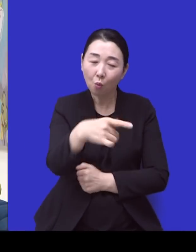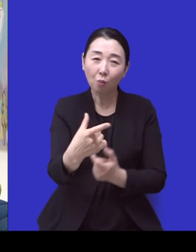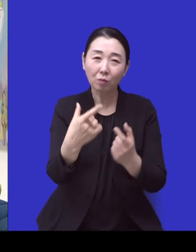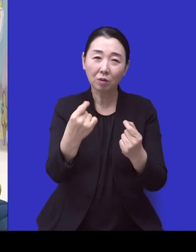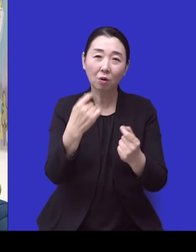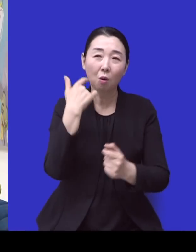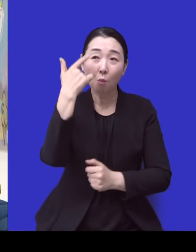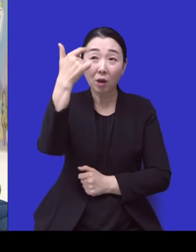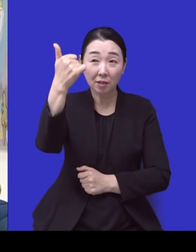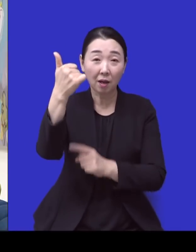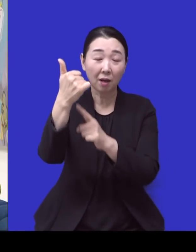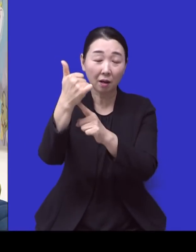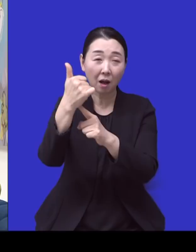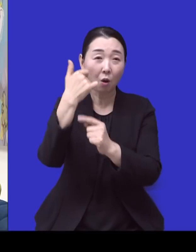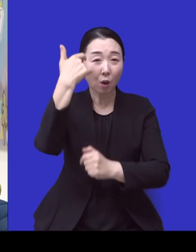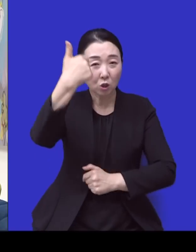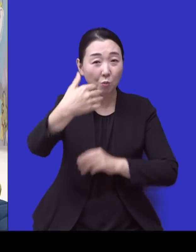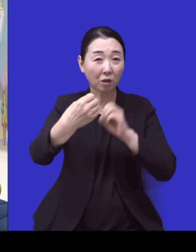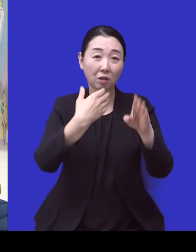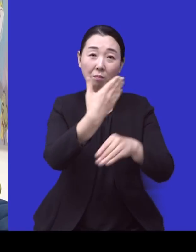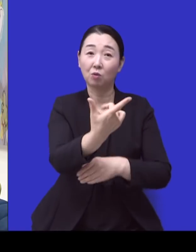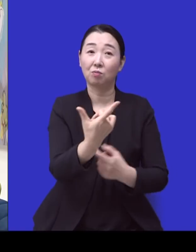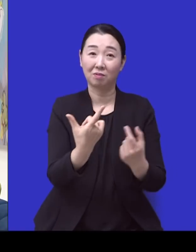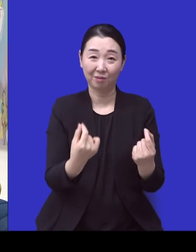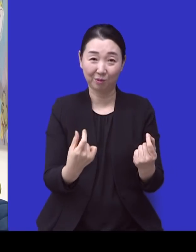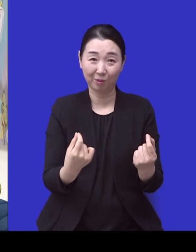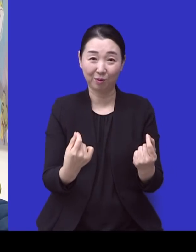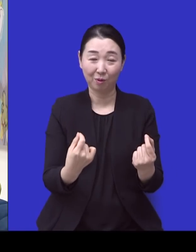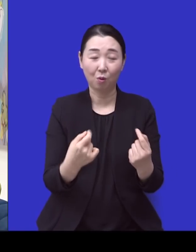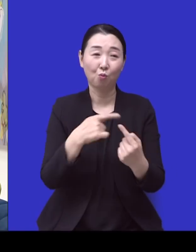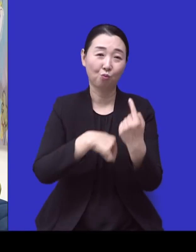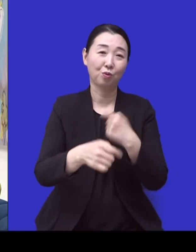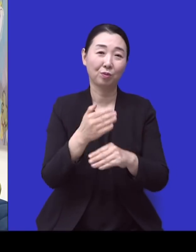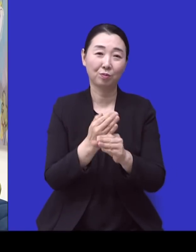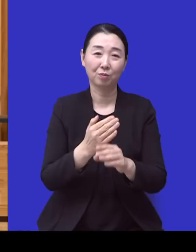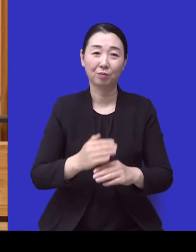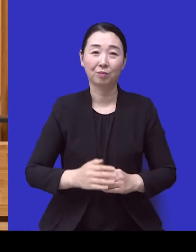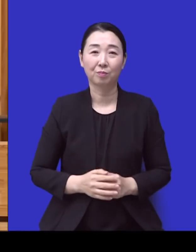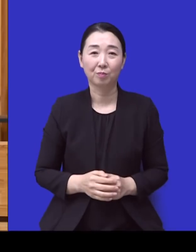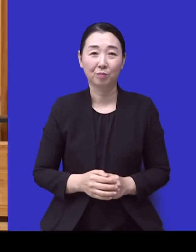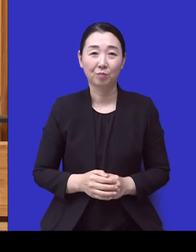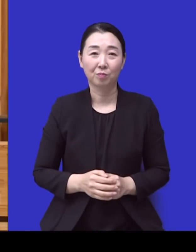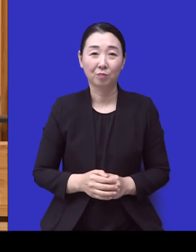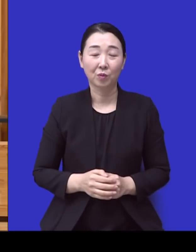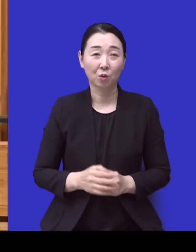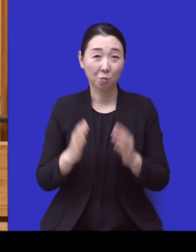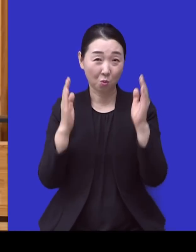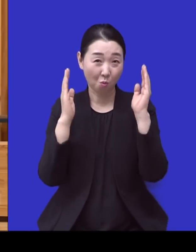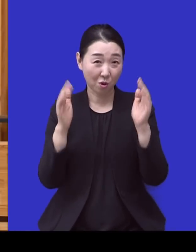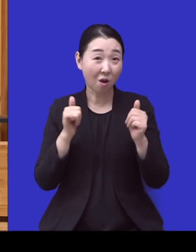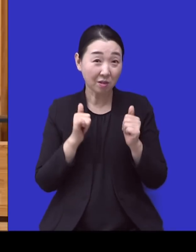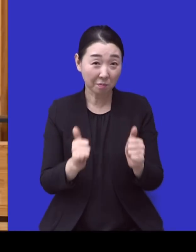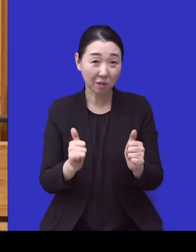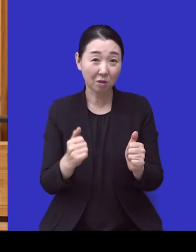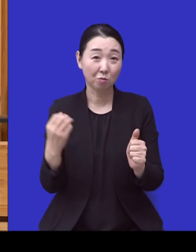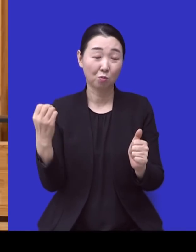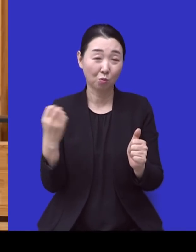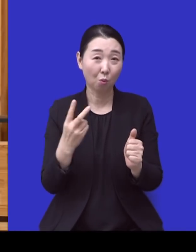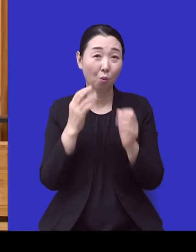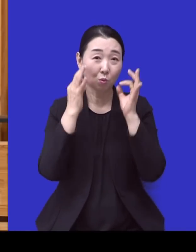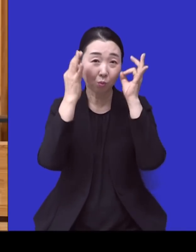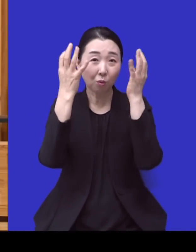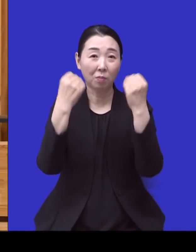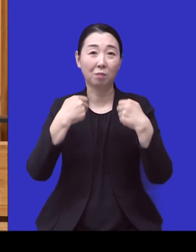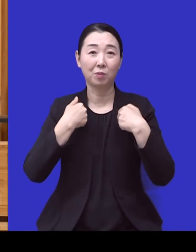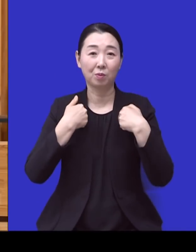마치 목회자님들이 이렇게 질문받고 대답을 해주시는 것처럼 운영을 하시더라고요. 네네. 그럼 나름 뭐 공부도 좀 하시고, 그죠? 좀 노력을